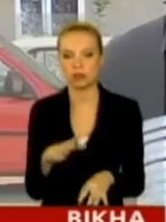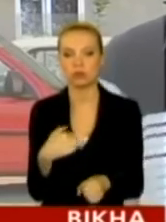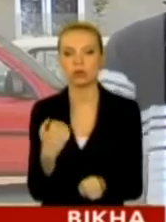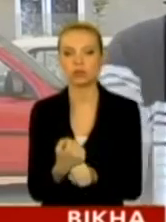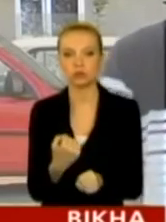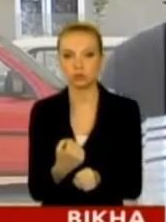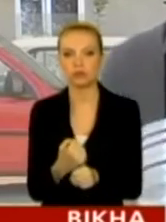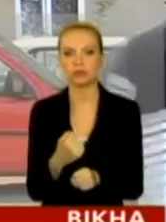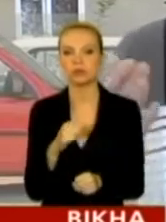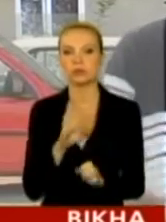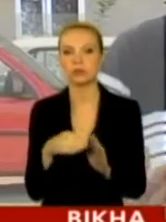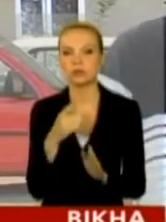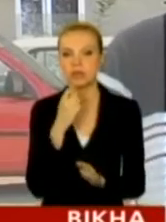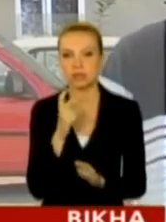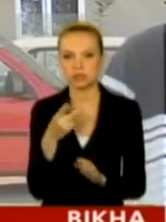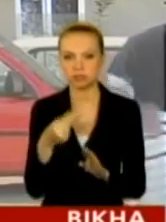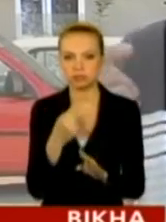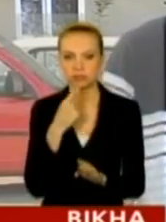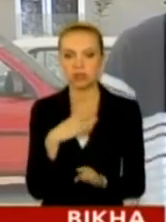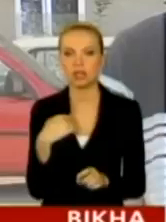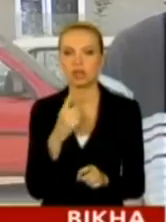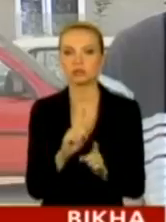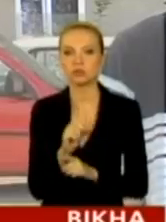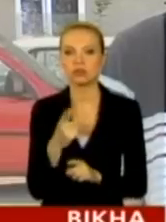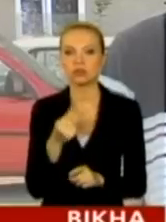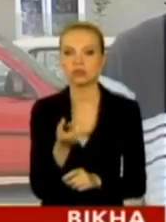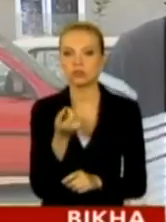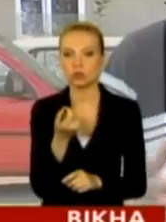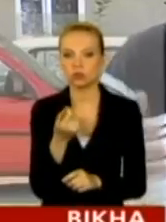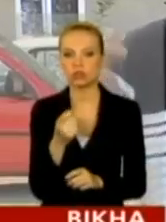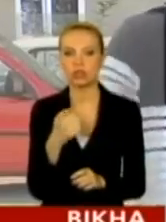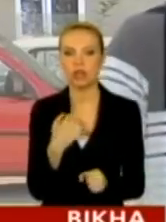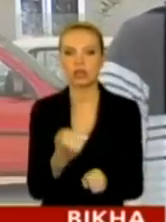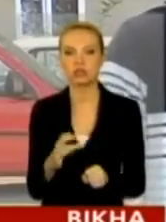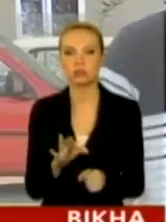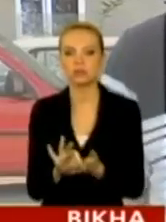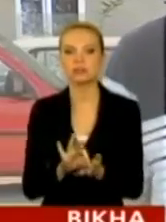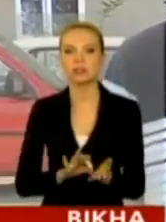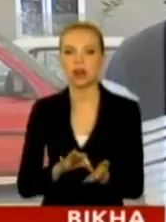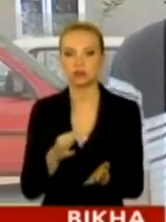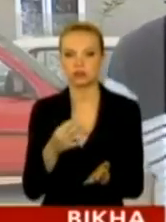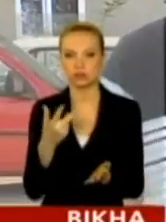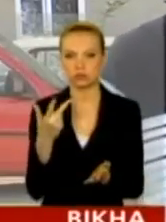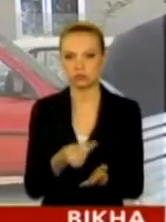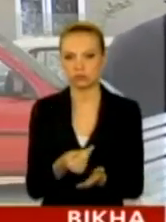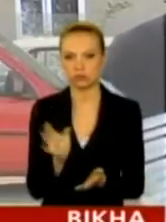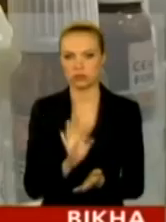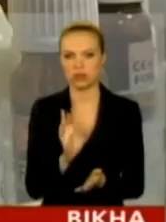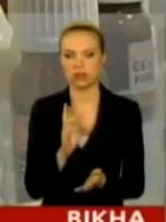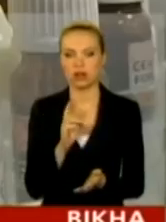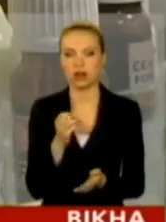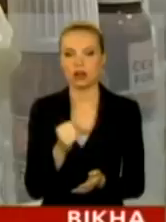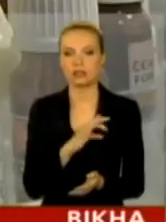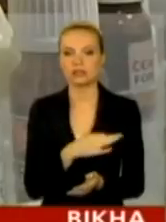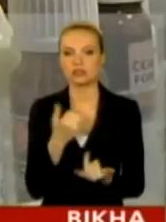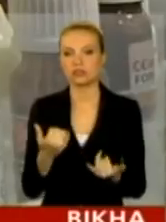там цей підязикову пробу. Крім того, що я зробив пробу, я увів спочатку трішечки пістолізову. Я не зробив зразу, там не вгатив, там кажуть, кінську дозу.